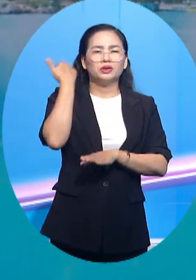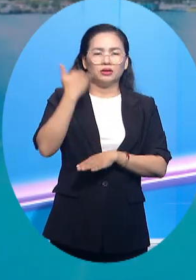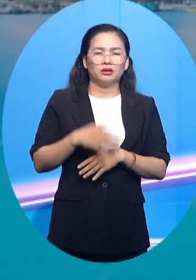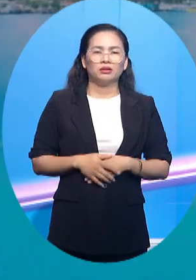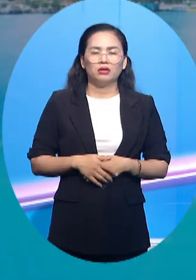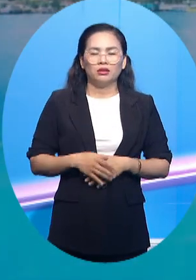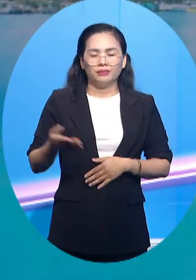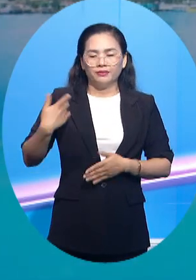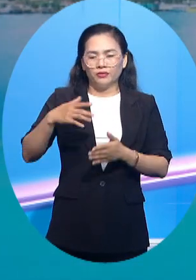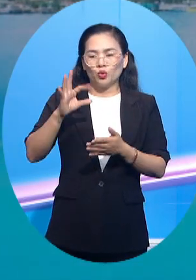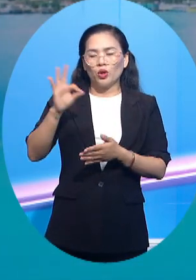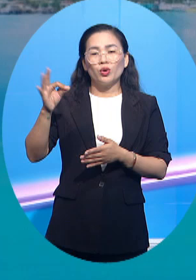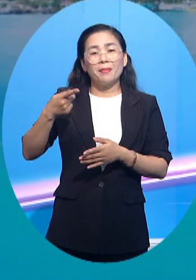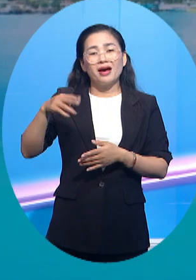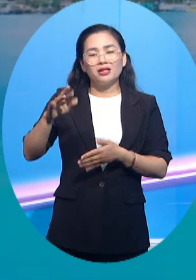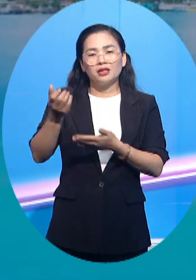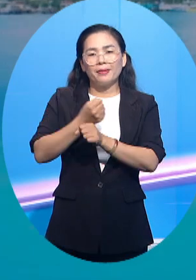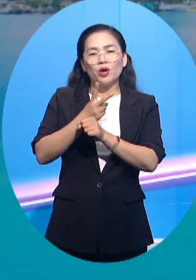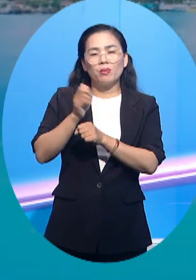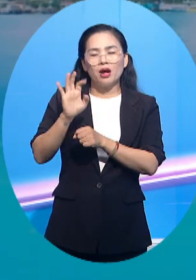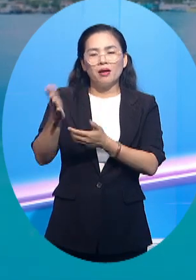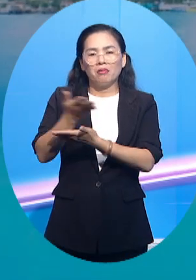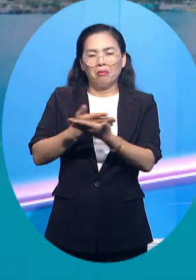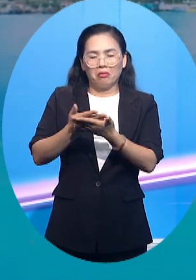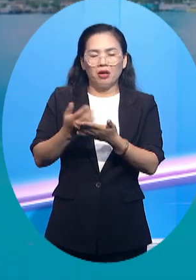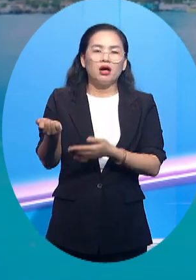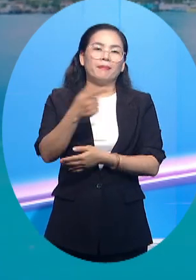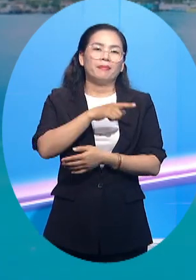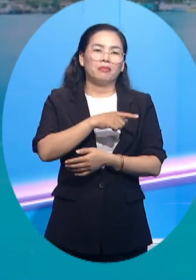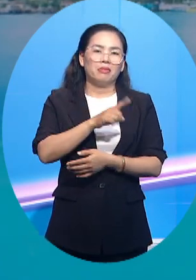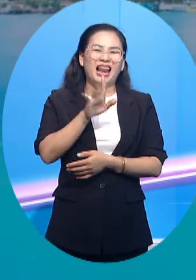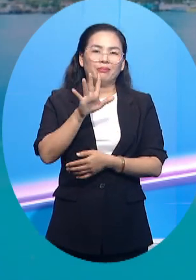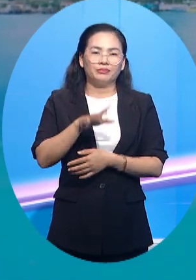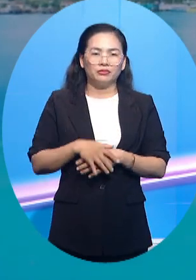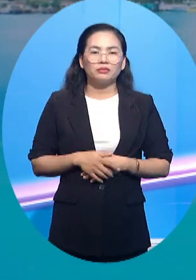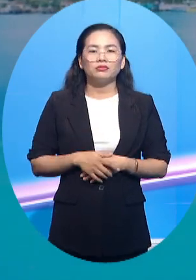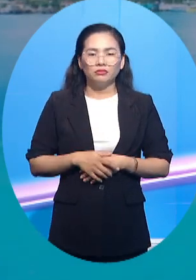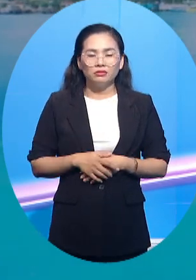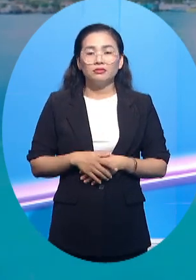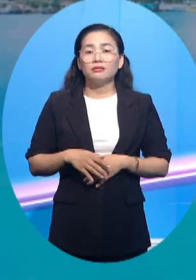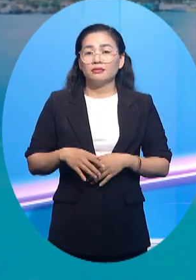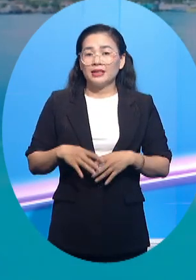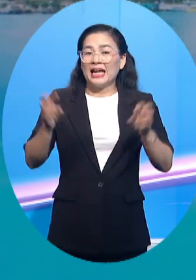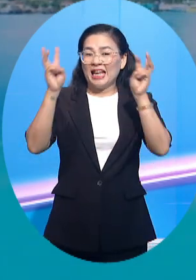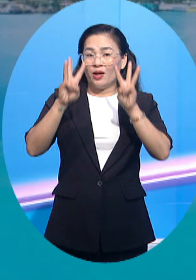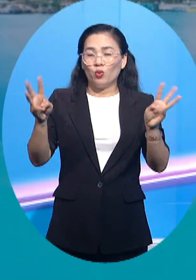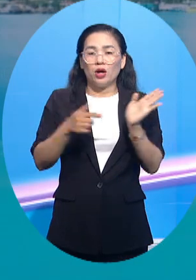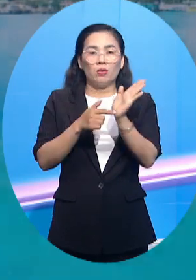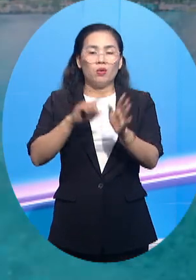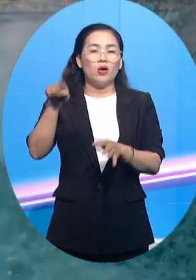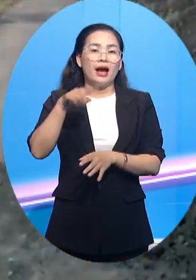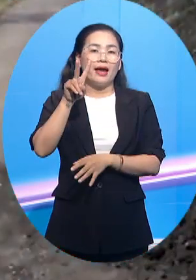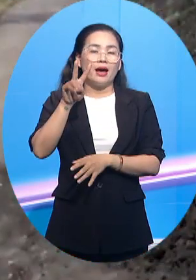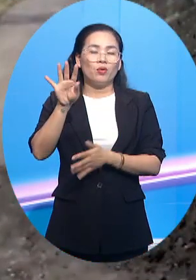được thống nhất trong thổ Thuận Paris năm 2015 Đây là nội dung báo cáo khí hậu mà Liên Hợp Quốc công bố vào ngày 24 tháng